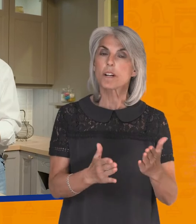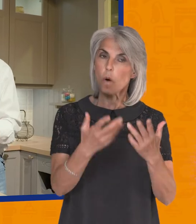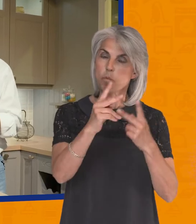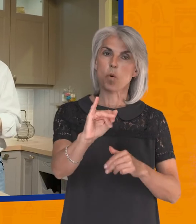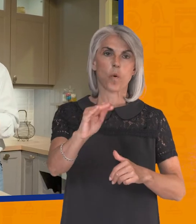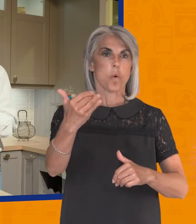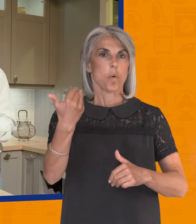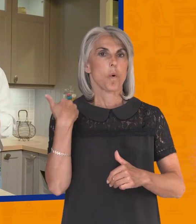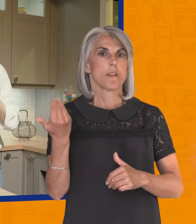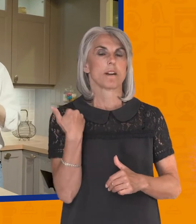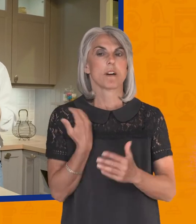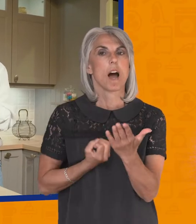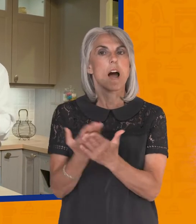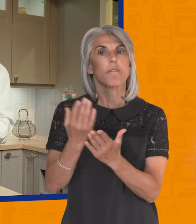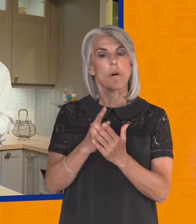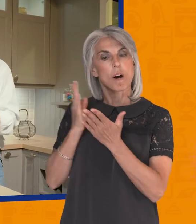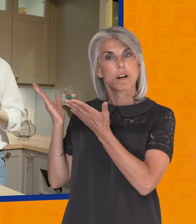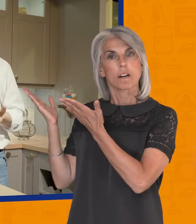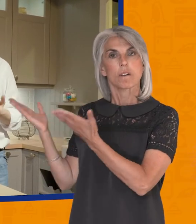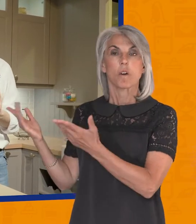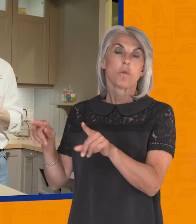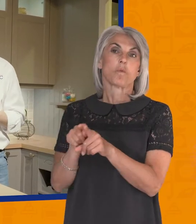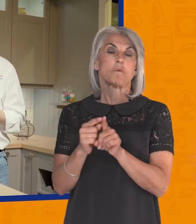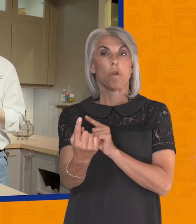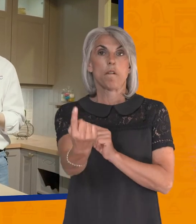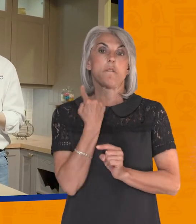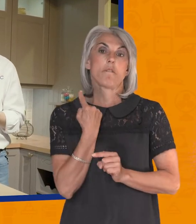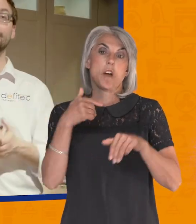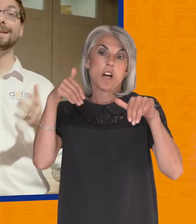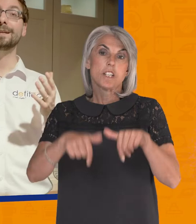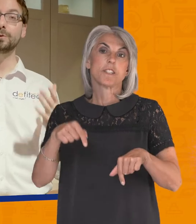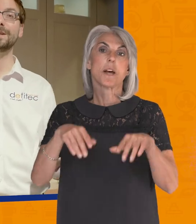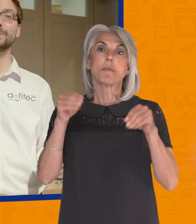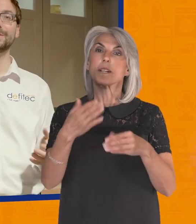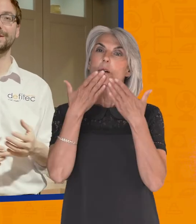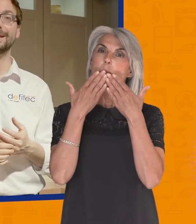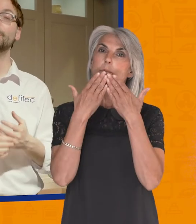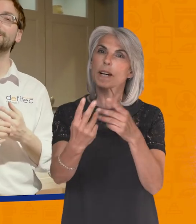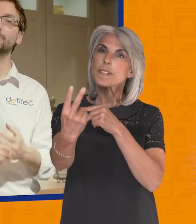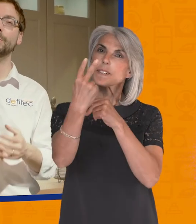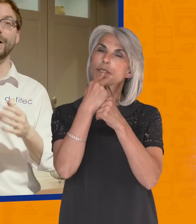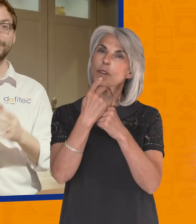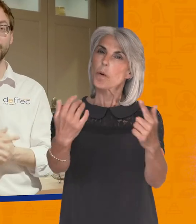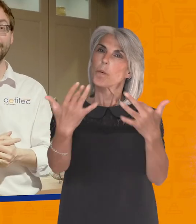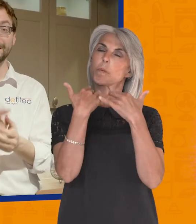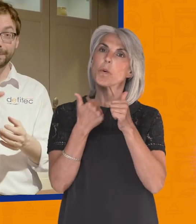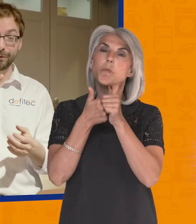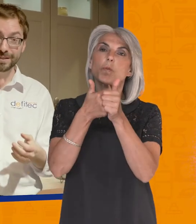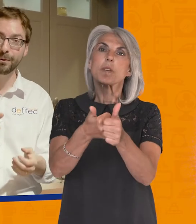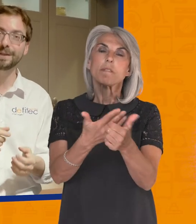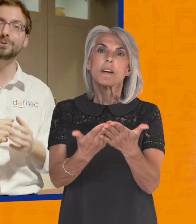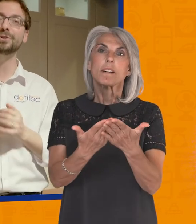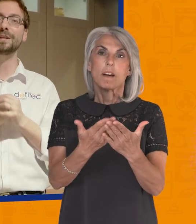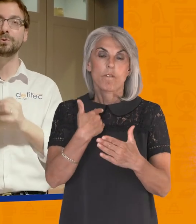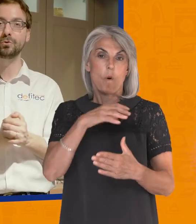contacter plus d'infos sur notre site de vente en ligne ou simplement passer nous voir en magasin merci à toutes et tous d'être aussi nombreux à nous suivre n'hésitez pas à